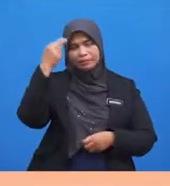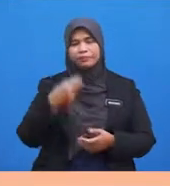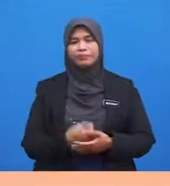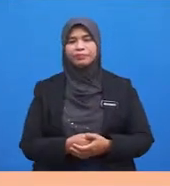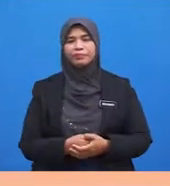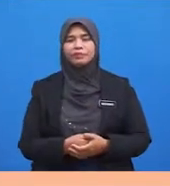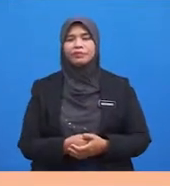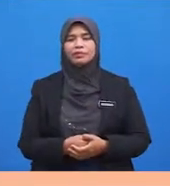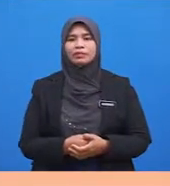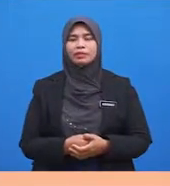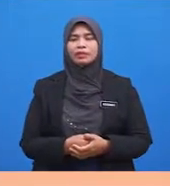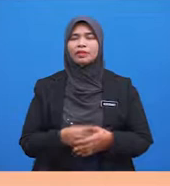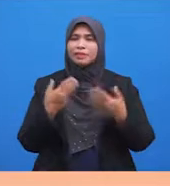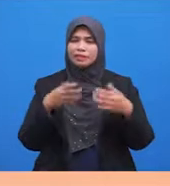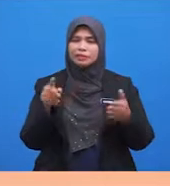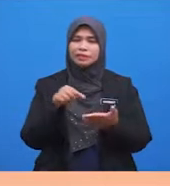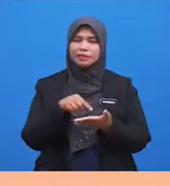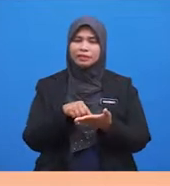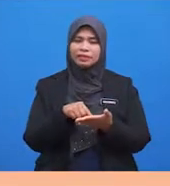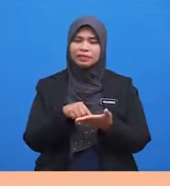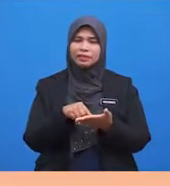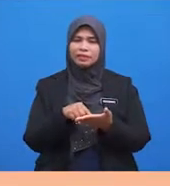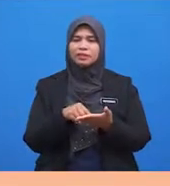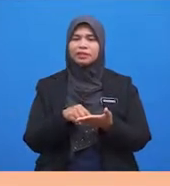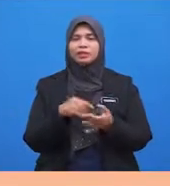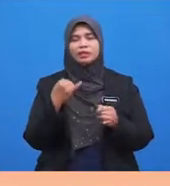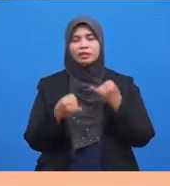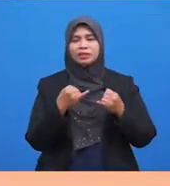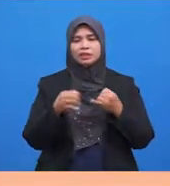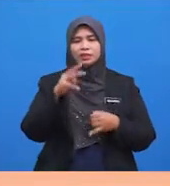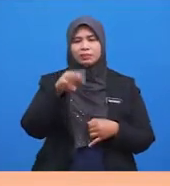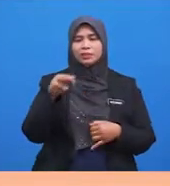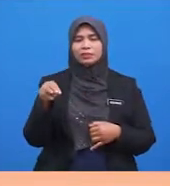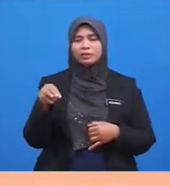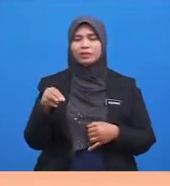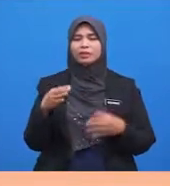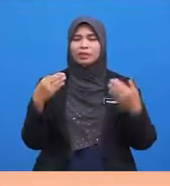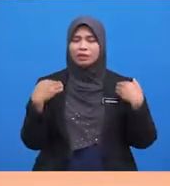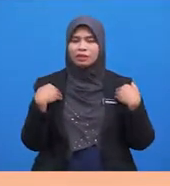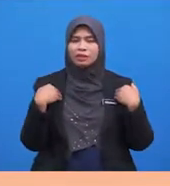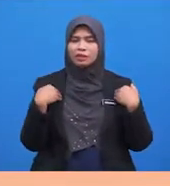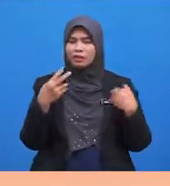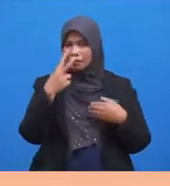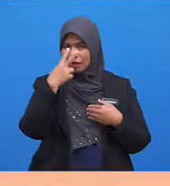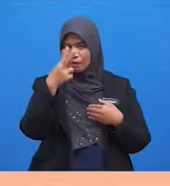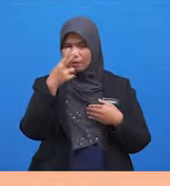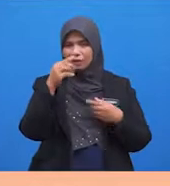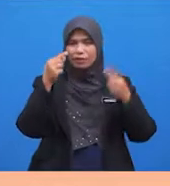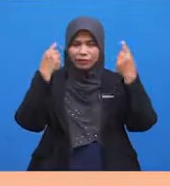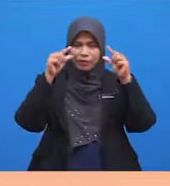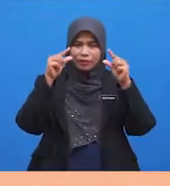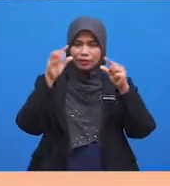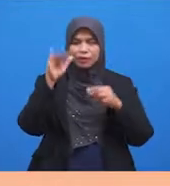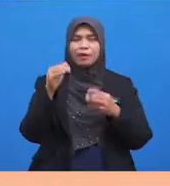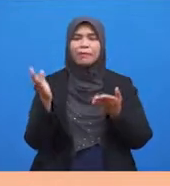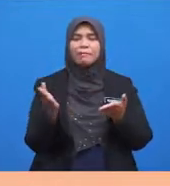Ha, selepas ini, jika murid-murid ada ternampak guru